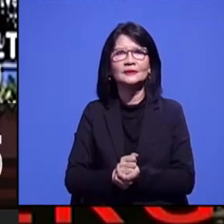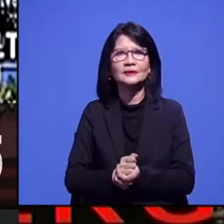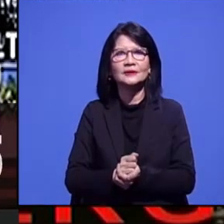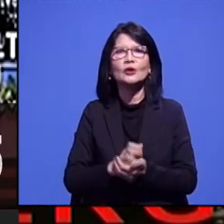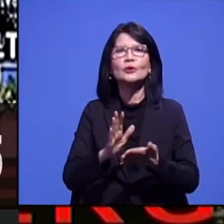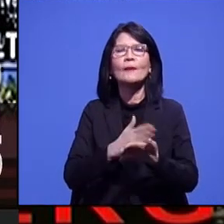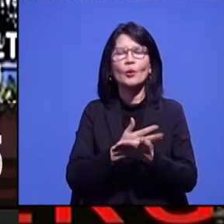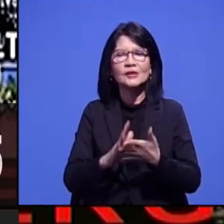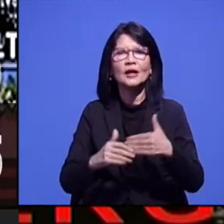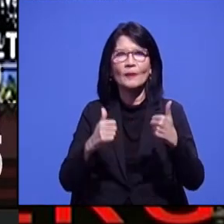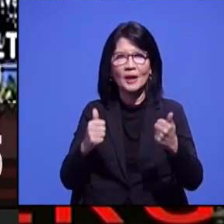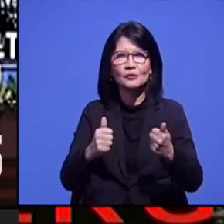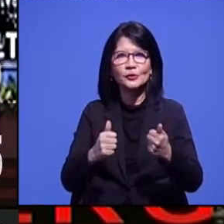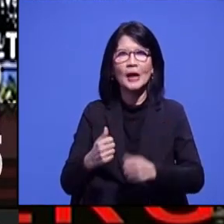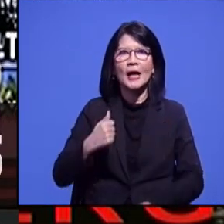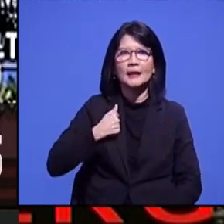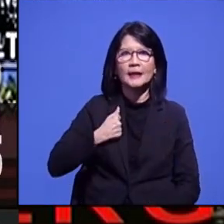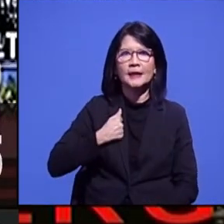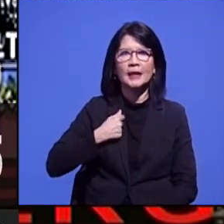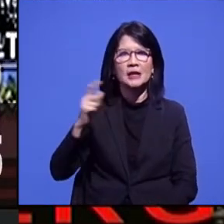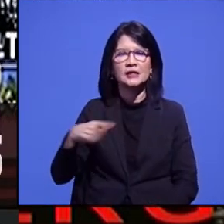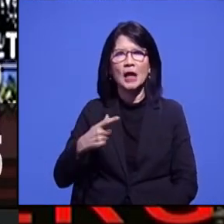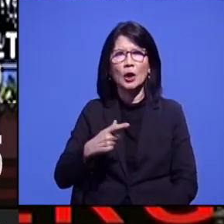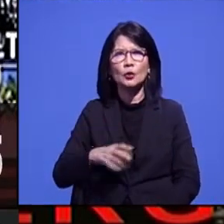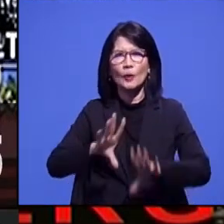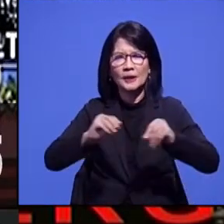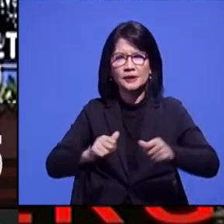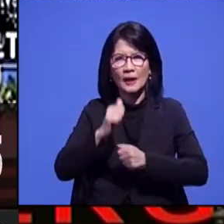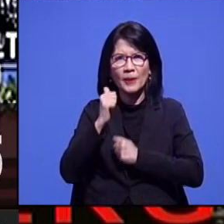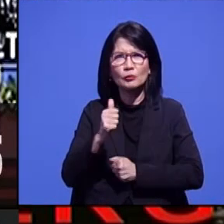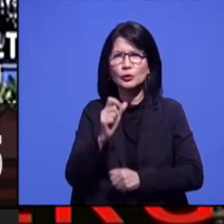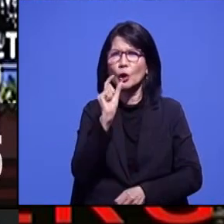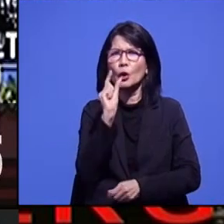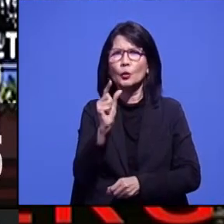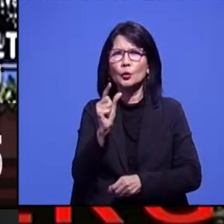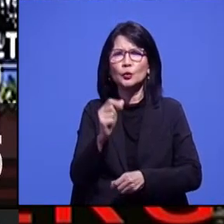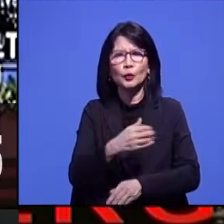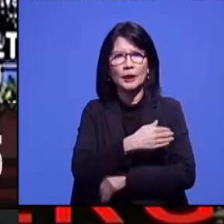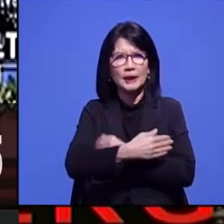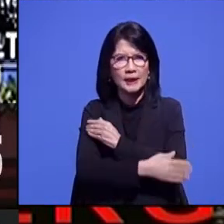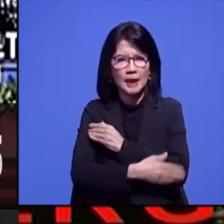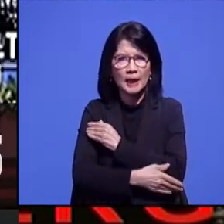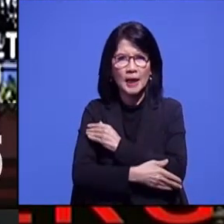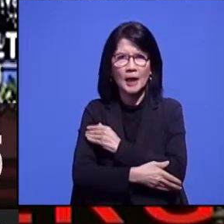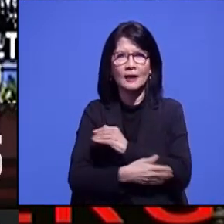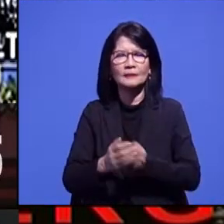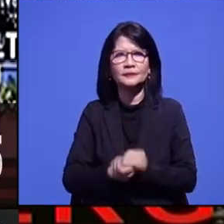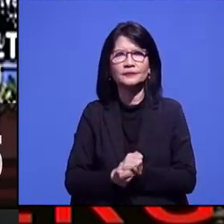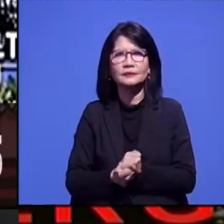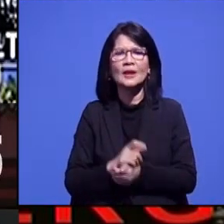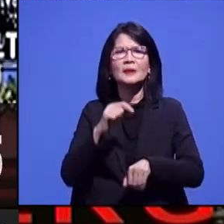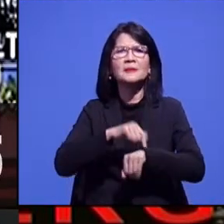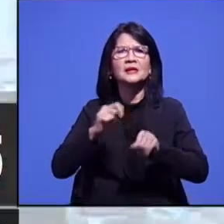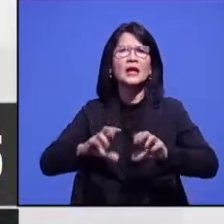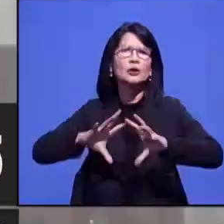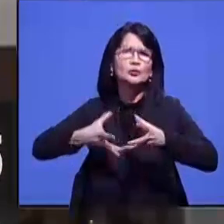institusi dan curette ini yang selalu berbakti untuk kemajuan negeri dalam dunia yang selalu